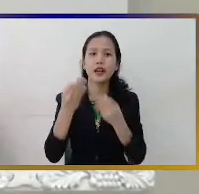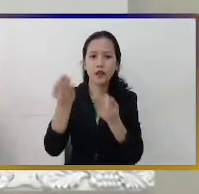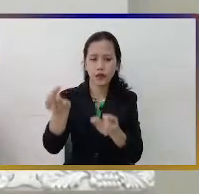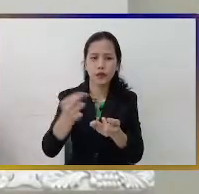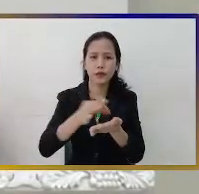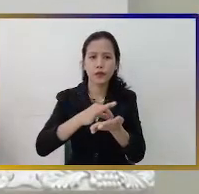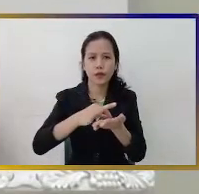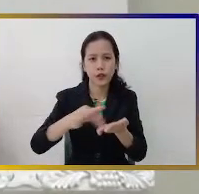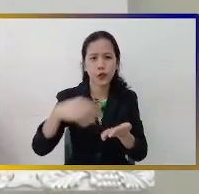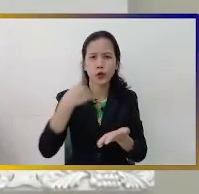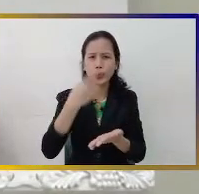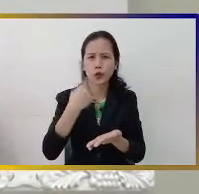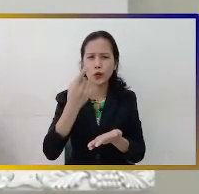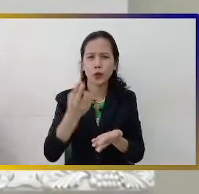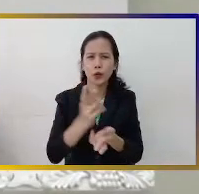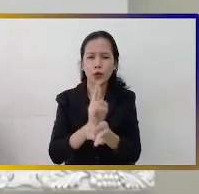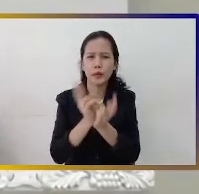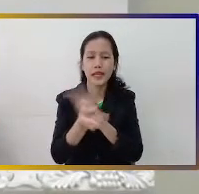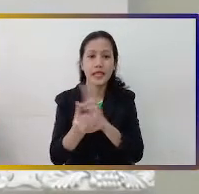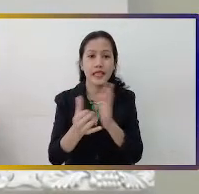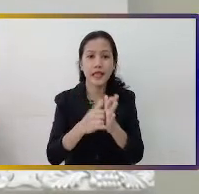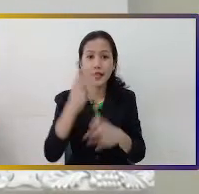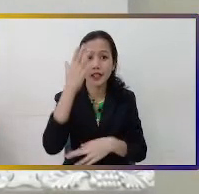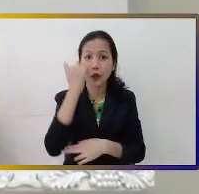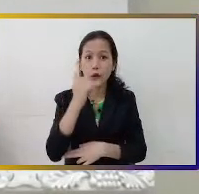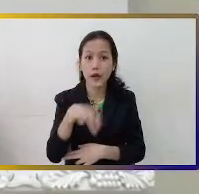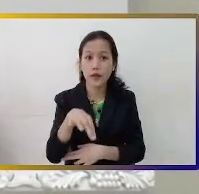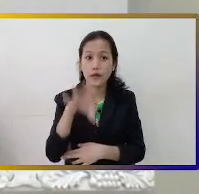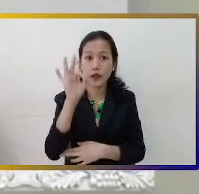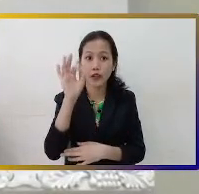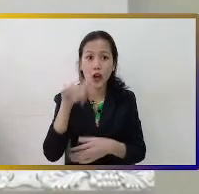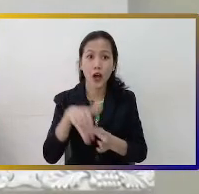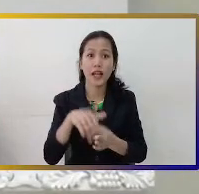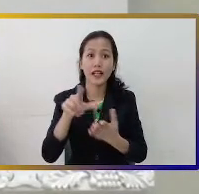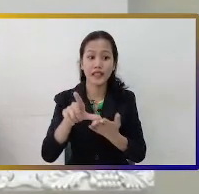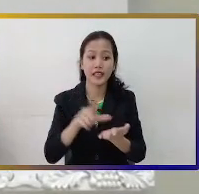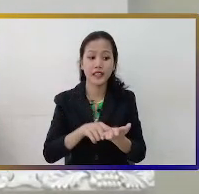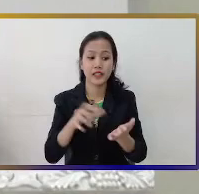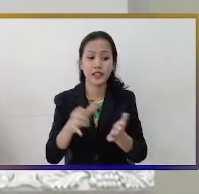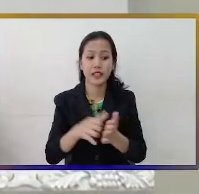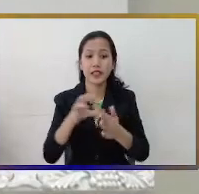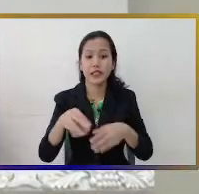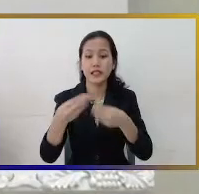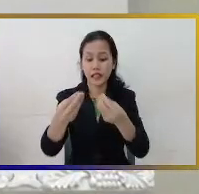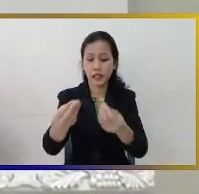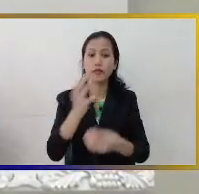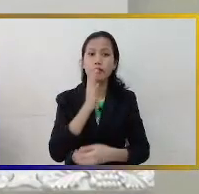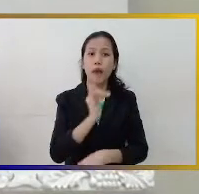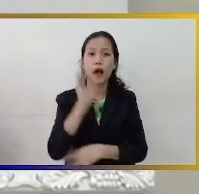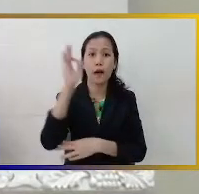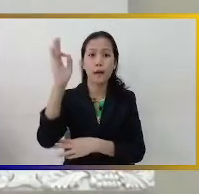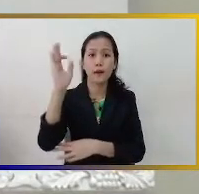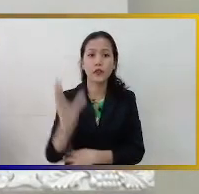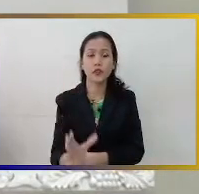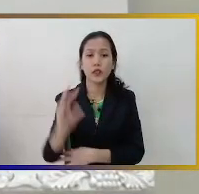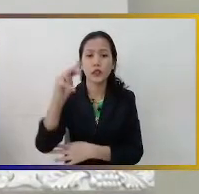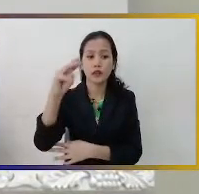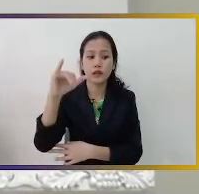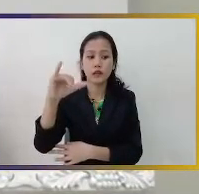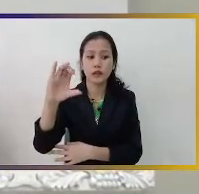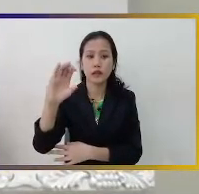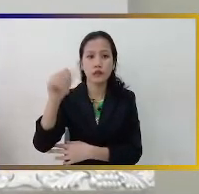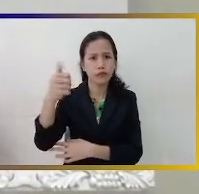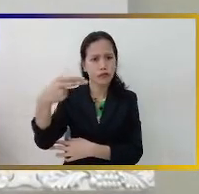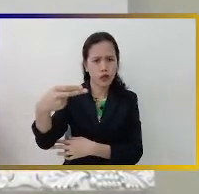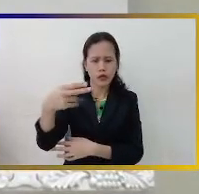who repent. Kaya nga po dito, makikita natin doon pa lang sa lesson na ibinigay po ni Prophet Micah po sa kanila. Na if you choose to